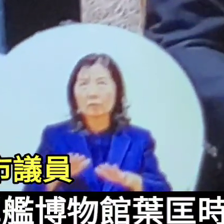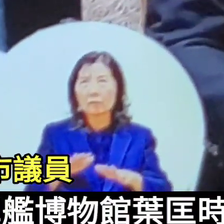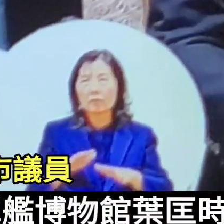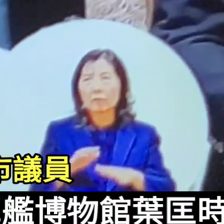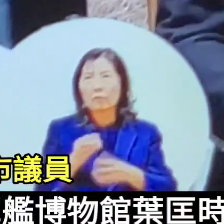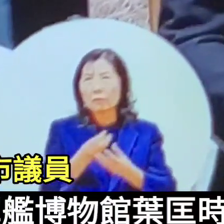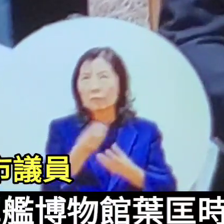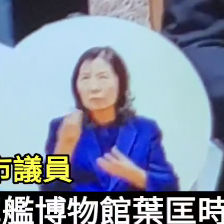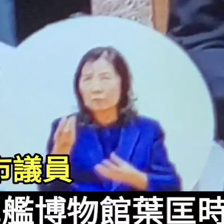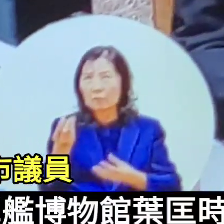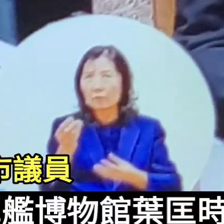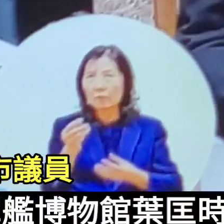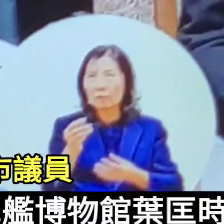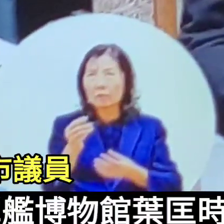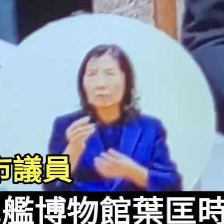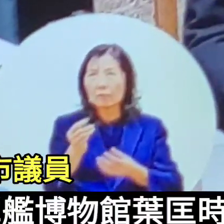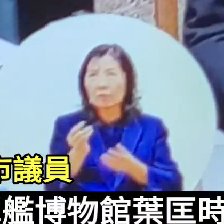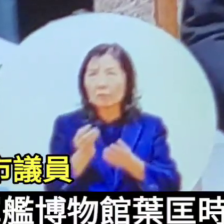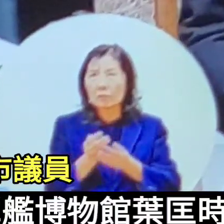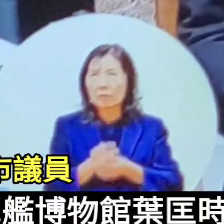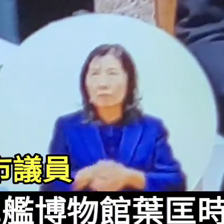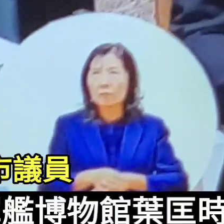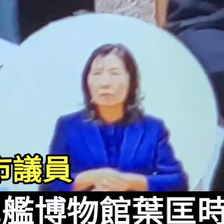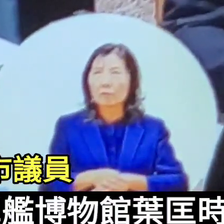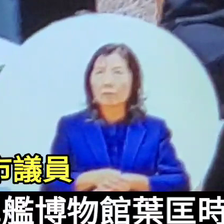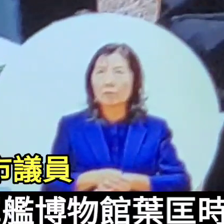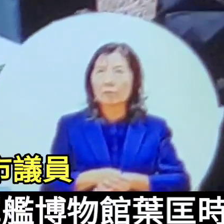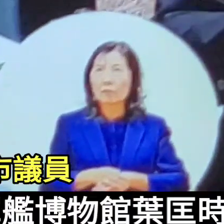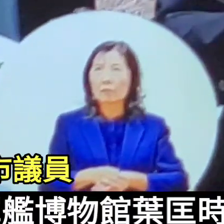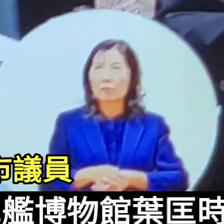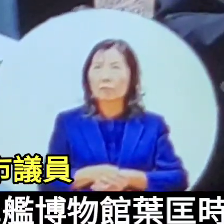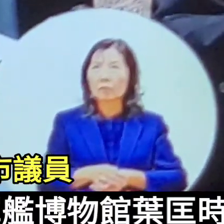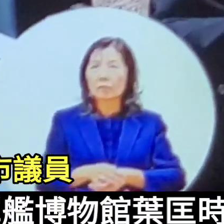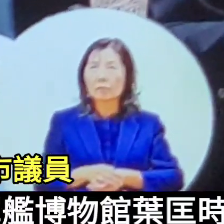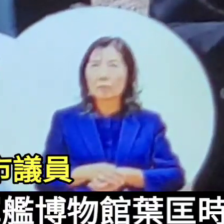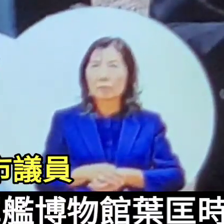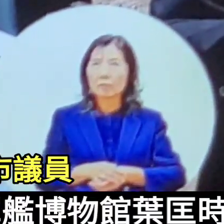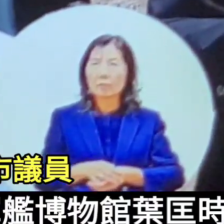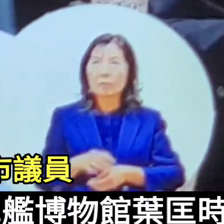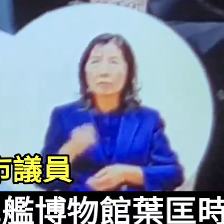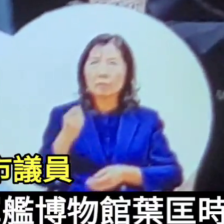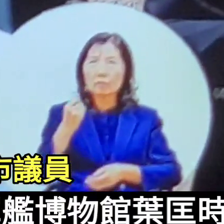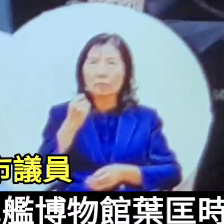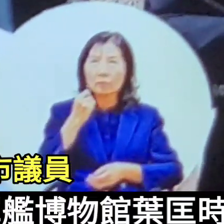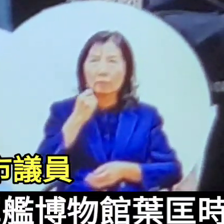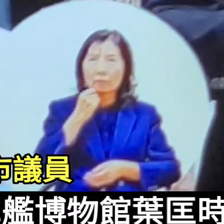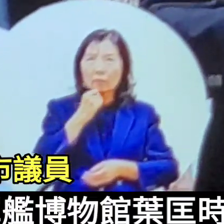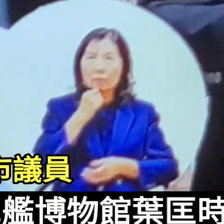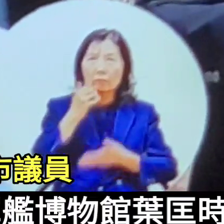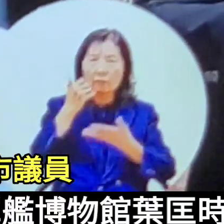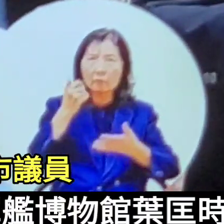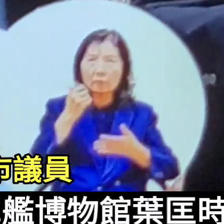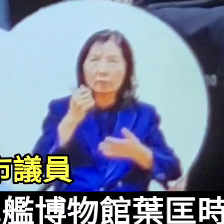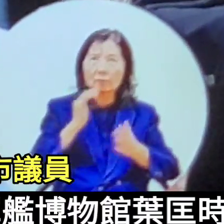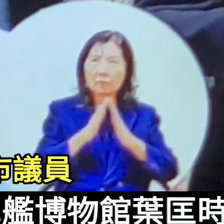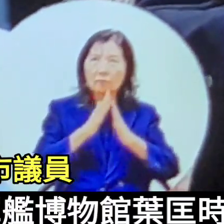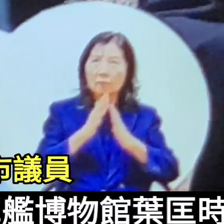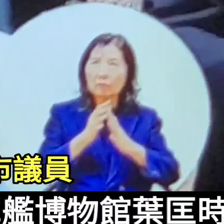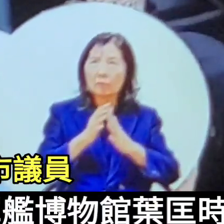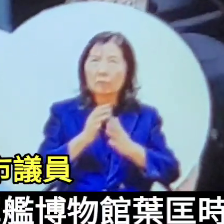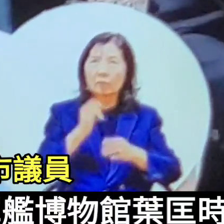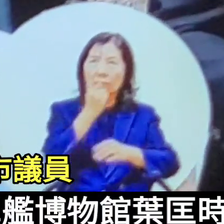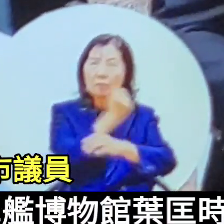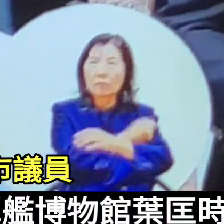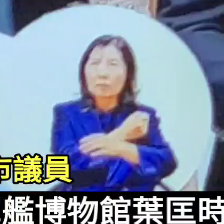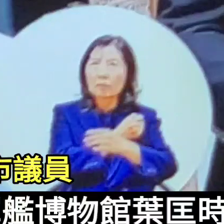些少量的这些包括以前台海战役的功勋舰，好，像我以前跟您提